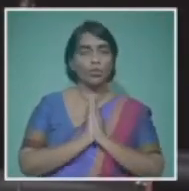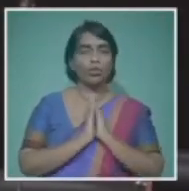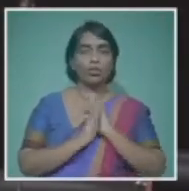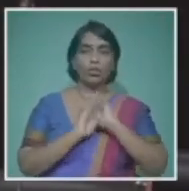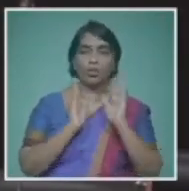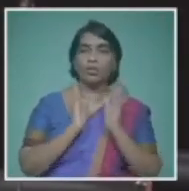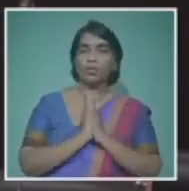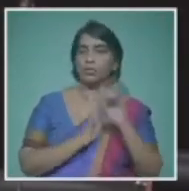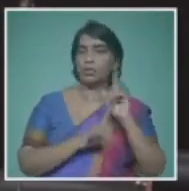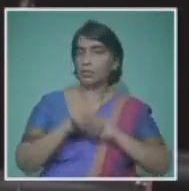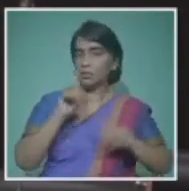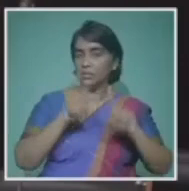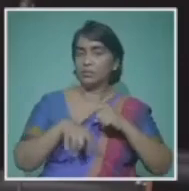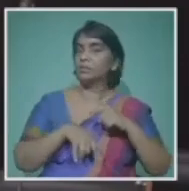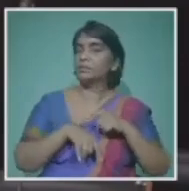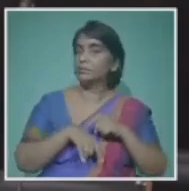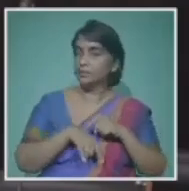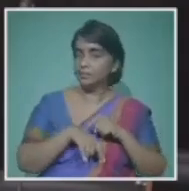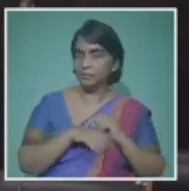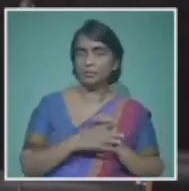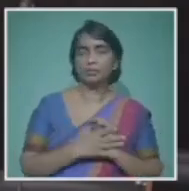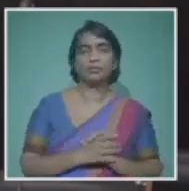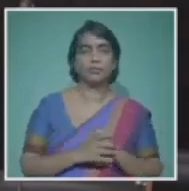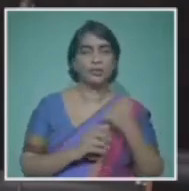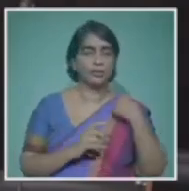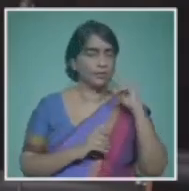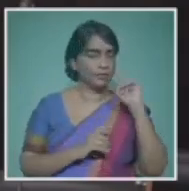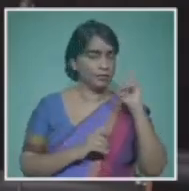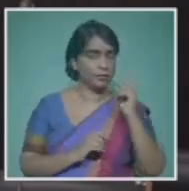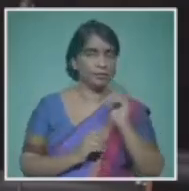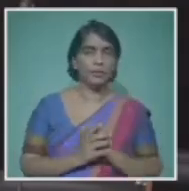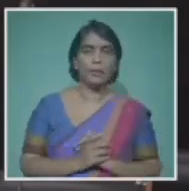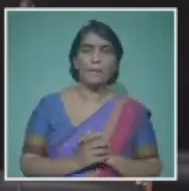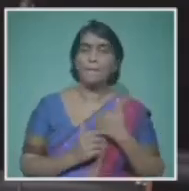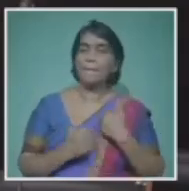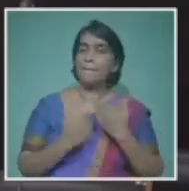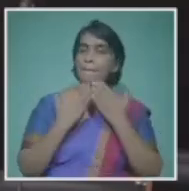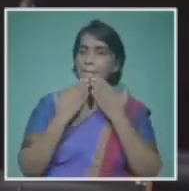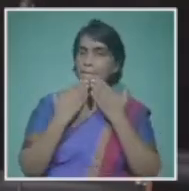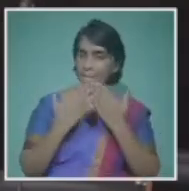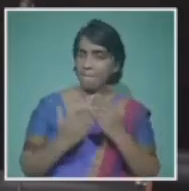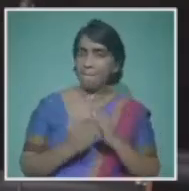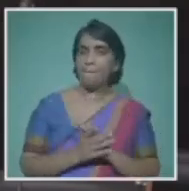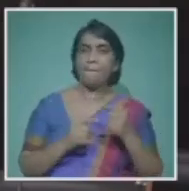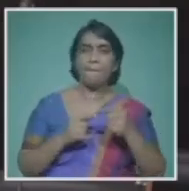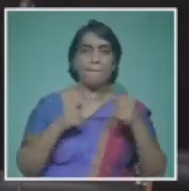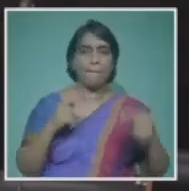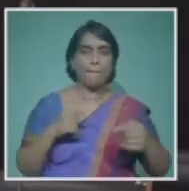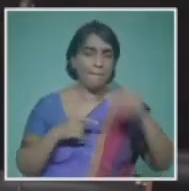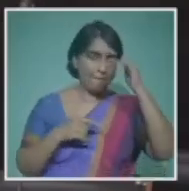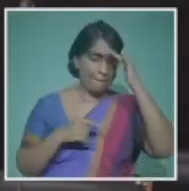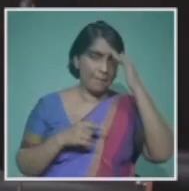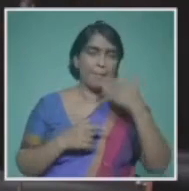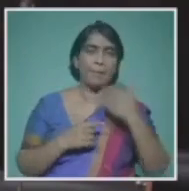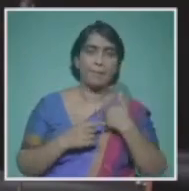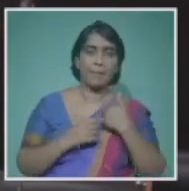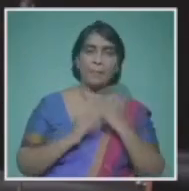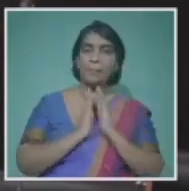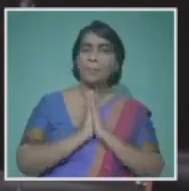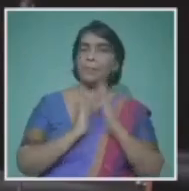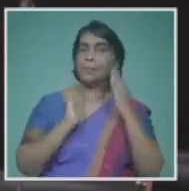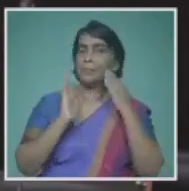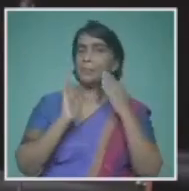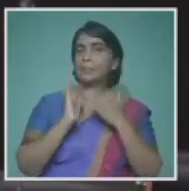සියල්ලම සාකච්ඡා කරන අවස්ථාවේදී පළමුවෙන්ම මම ස්තුතිවන්ත වෙනවා විපක්ෂ නායකතුමා මට පරාභව